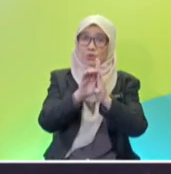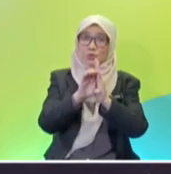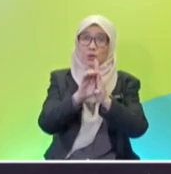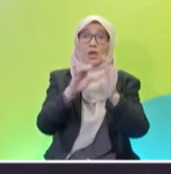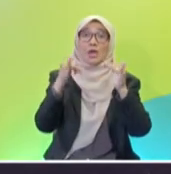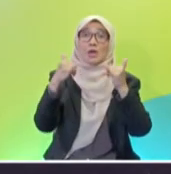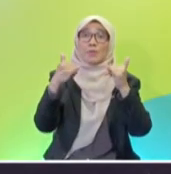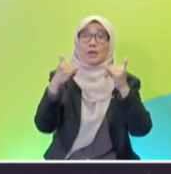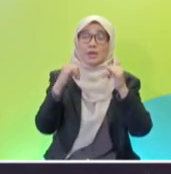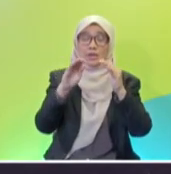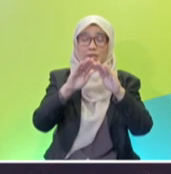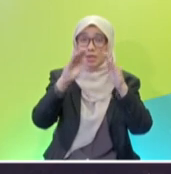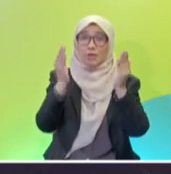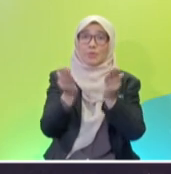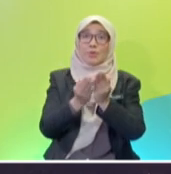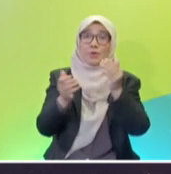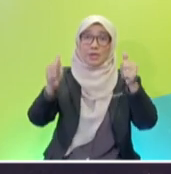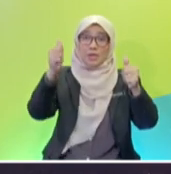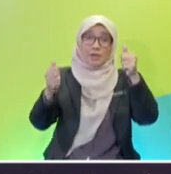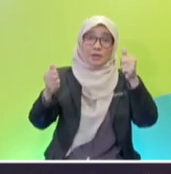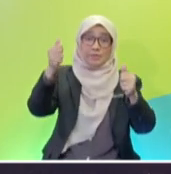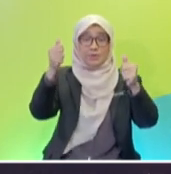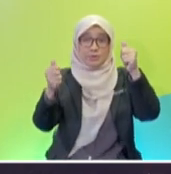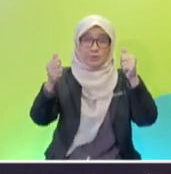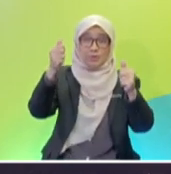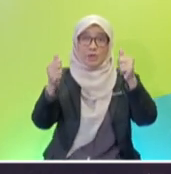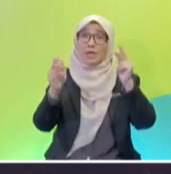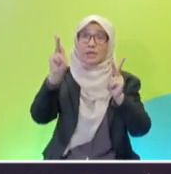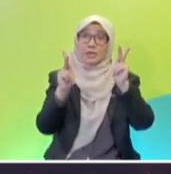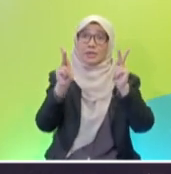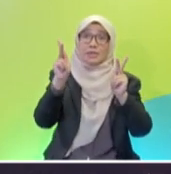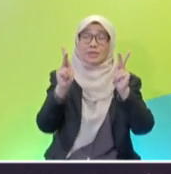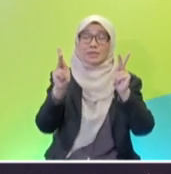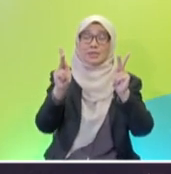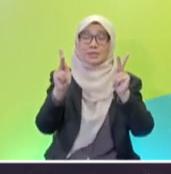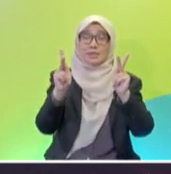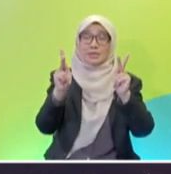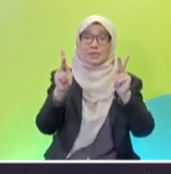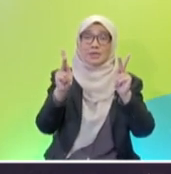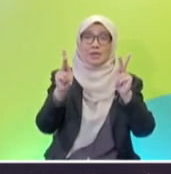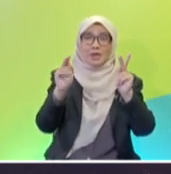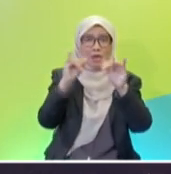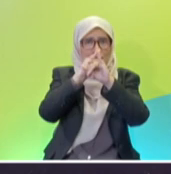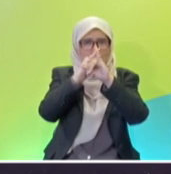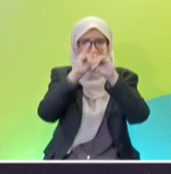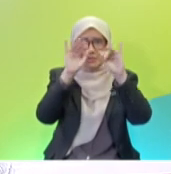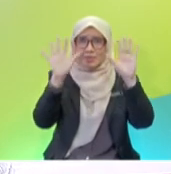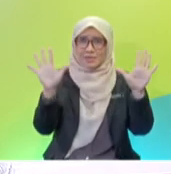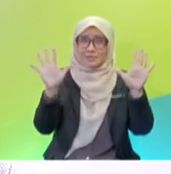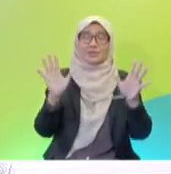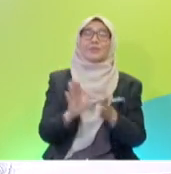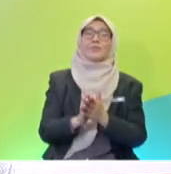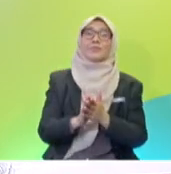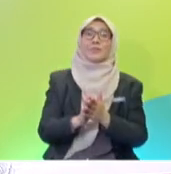bola, boleh memandu kereta dengan apa dia? Dengan pandangan yang jelas kan? Okey. Kemudian